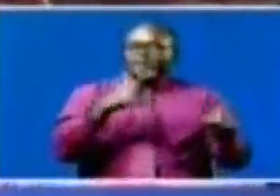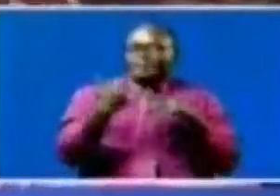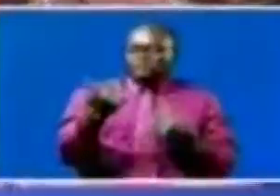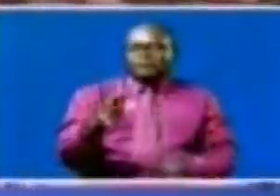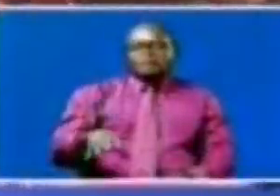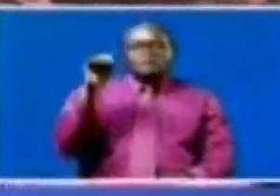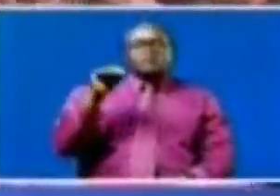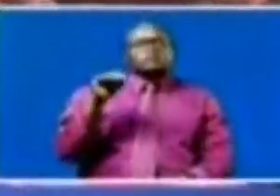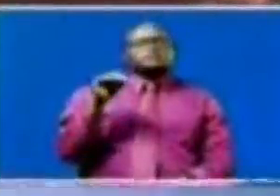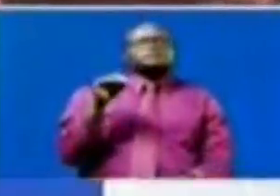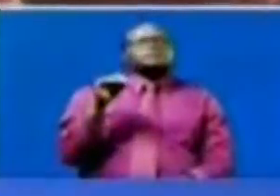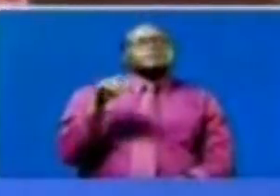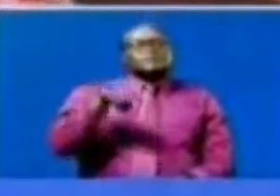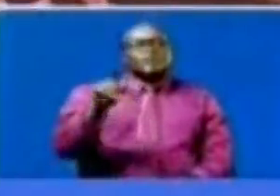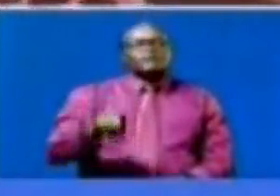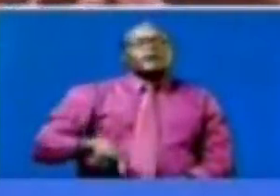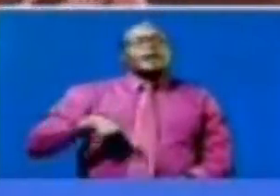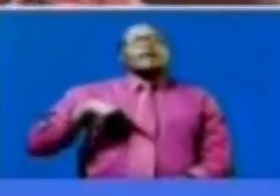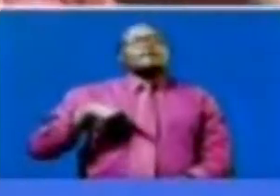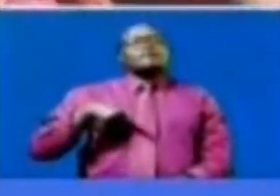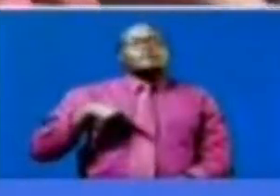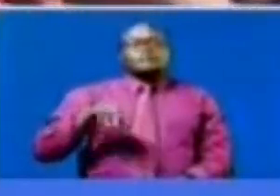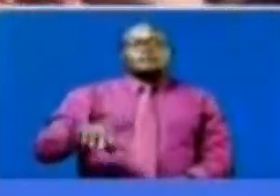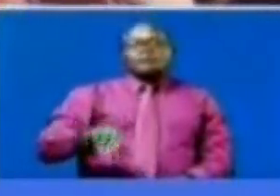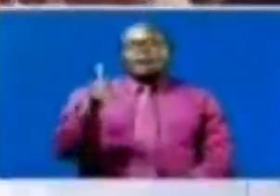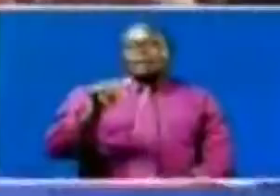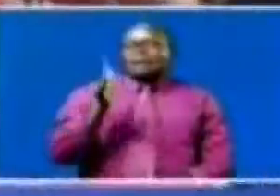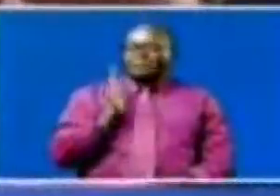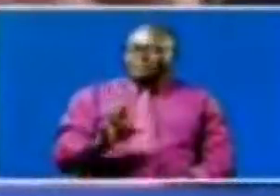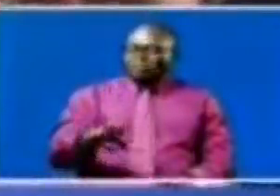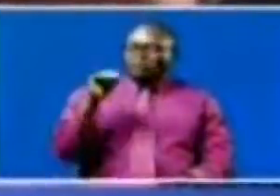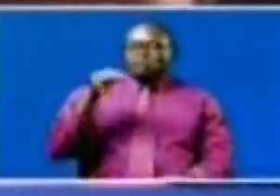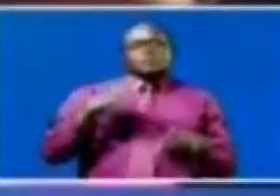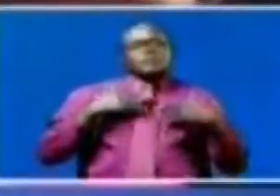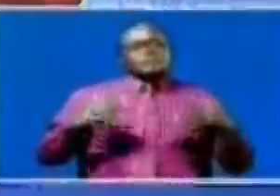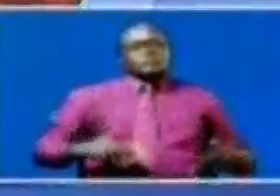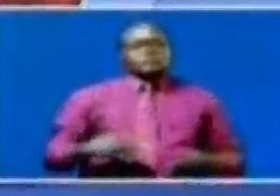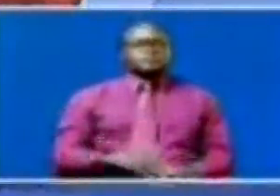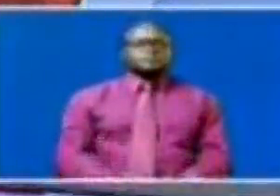tumemtoa lakini leo ametolewa mtu mwingine wako akauhai na